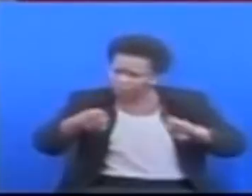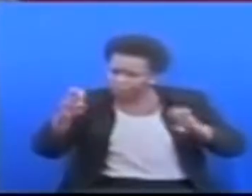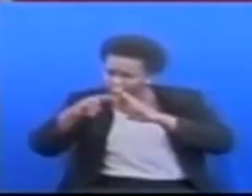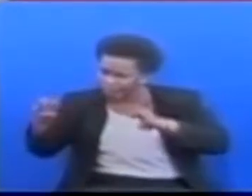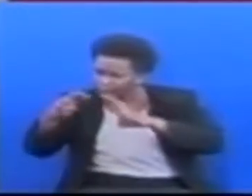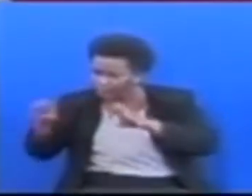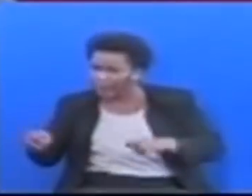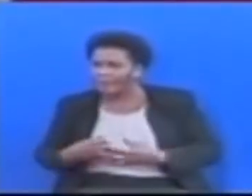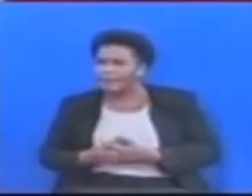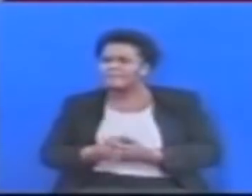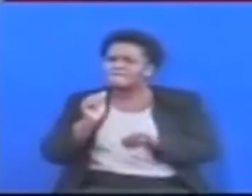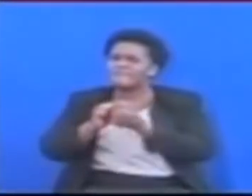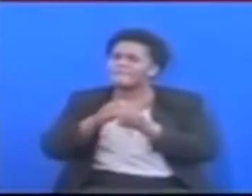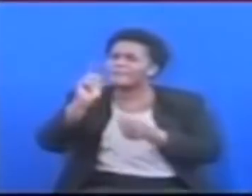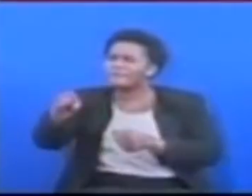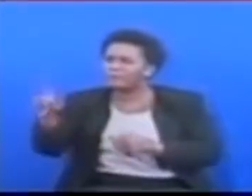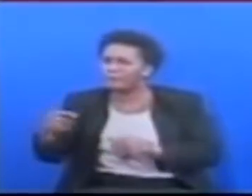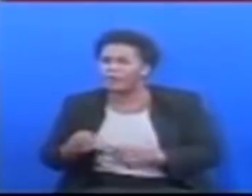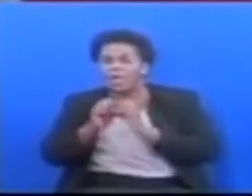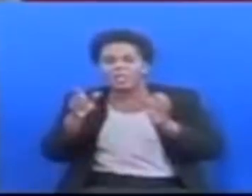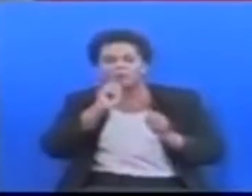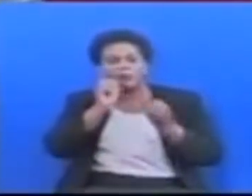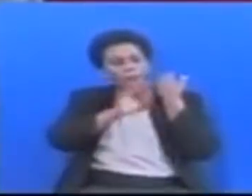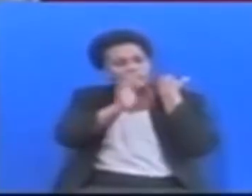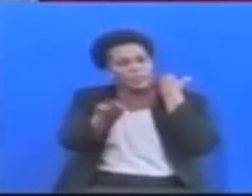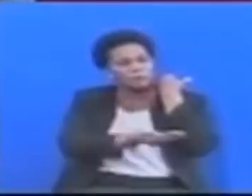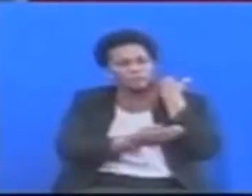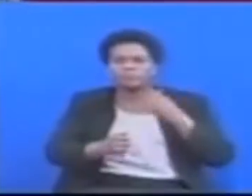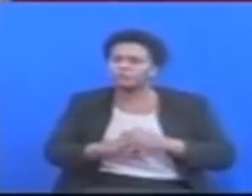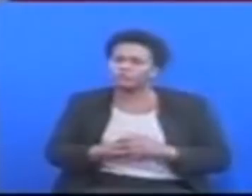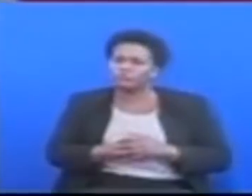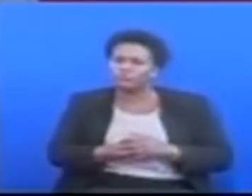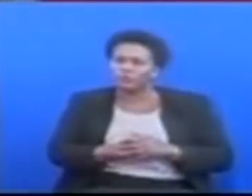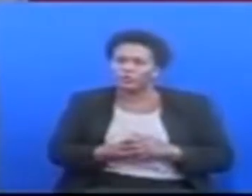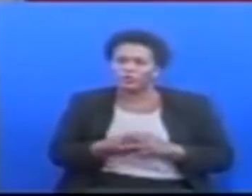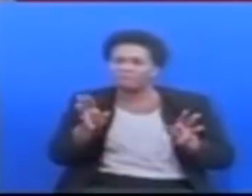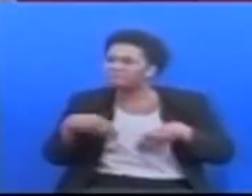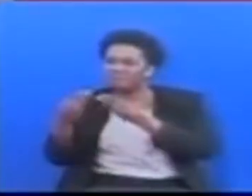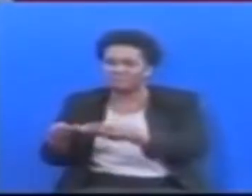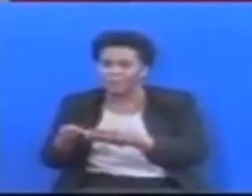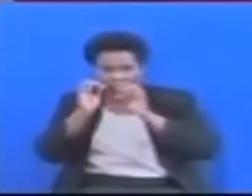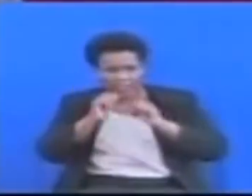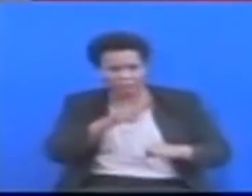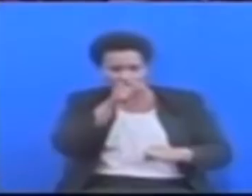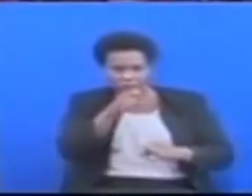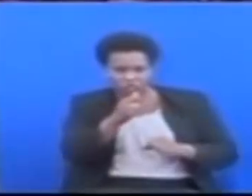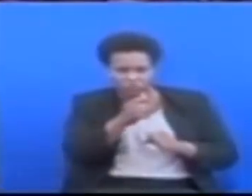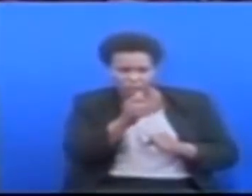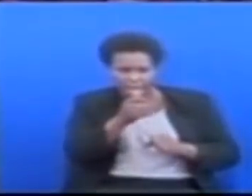wahusika hawapewi? Maanake mkienda ninyi wa mawaziri hamtapata ukweli. Lazima tupate mtu pembeni atakayefanya